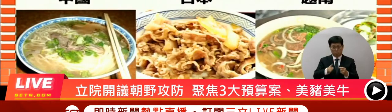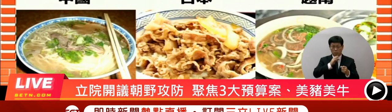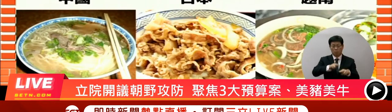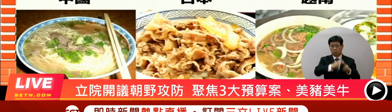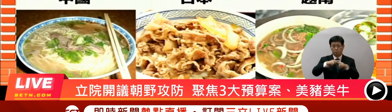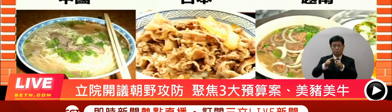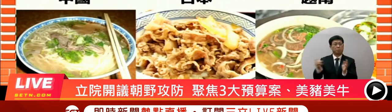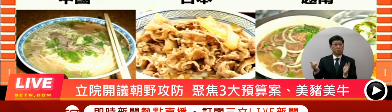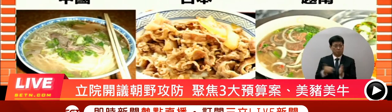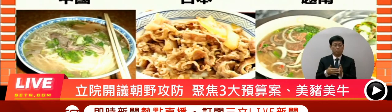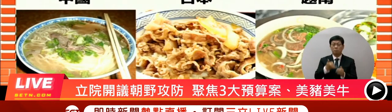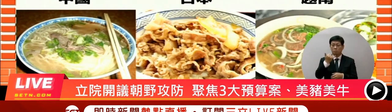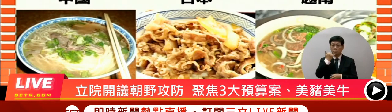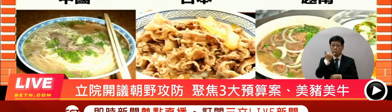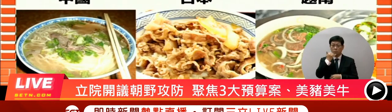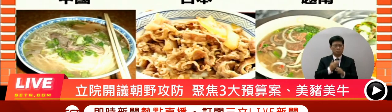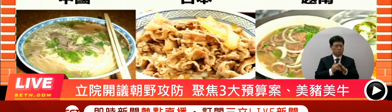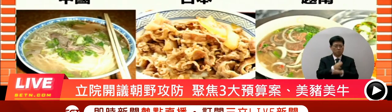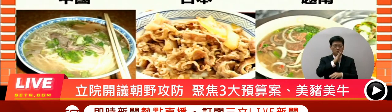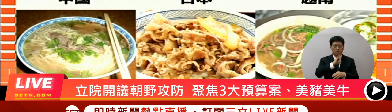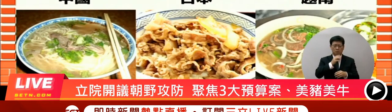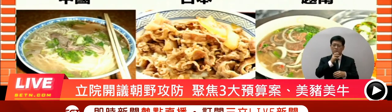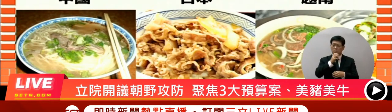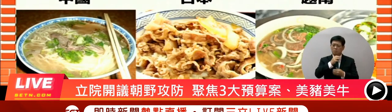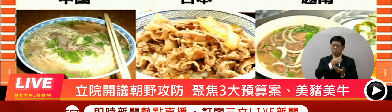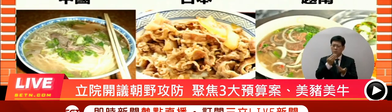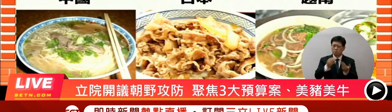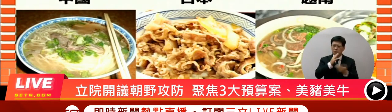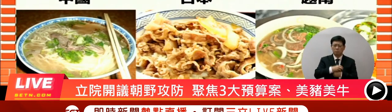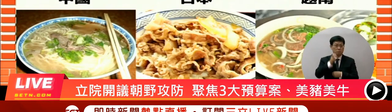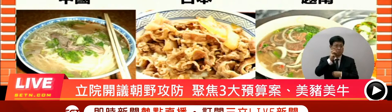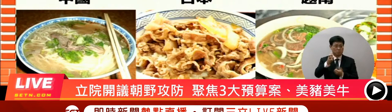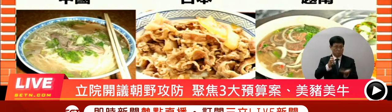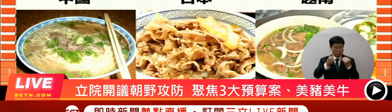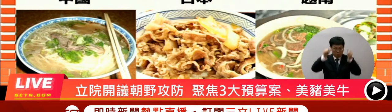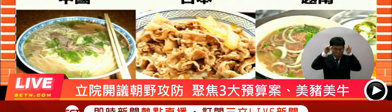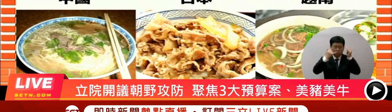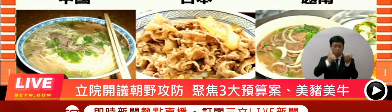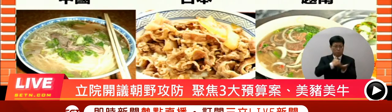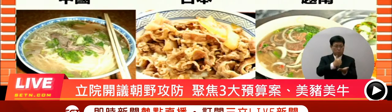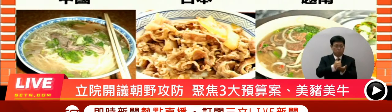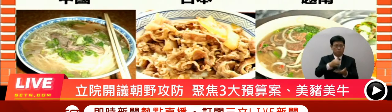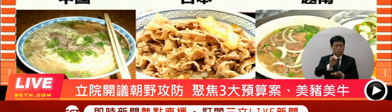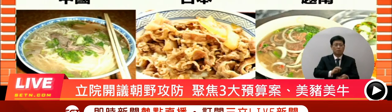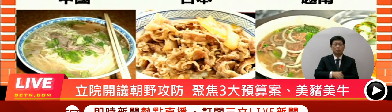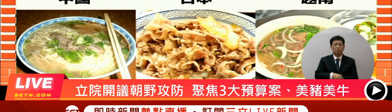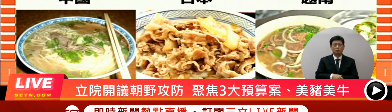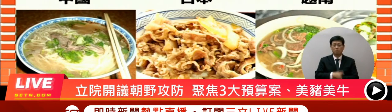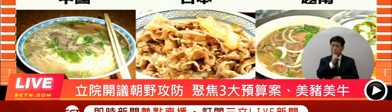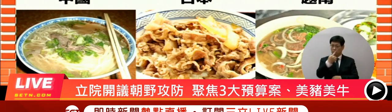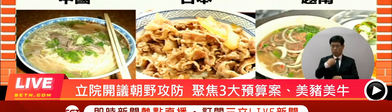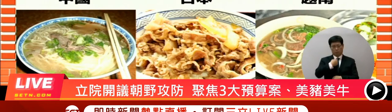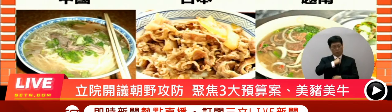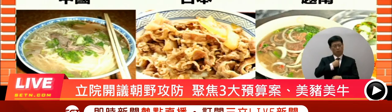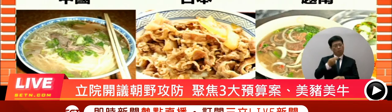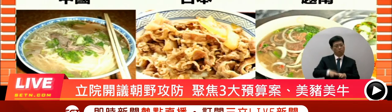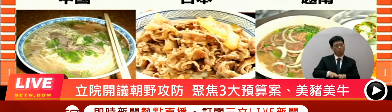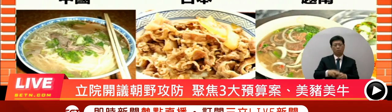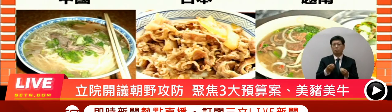续开放超过30月龄以上的牛肉进口，而只有我们不开